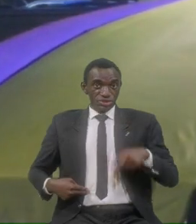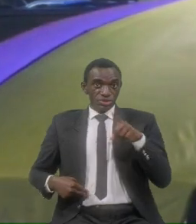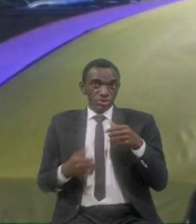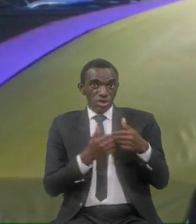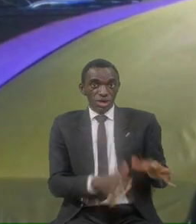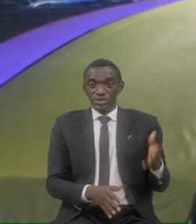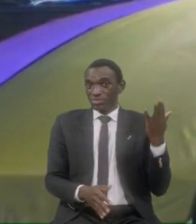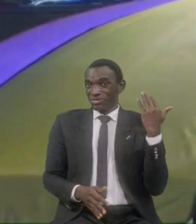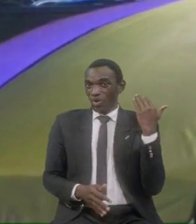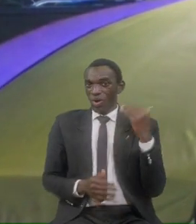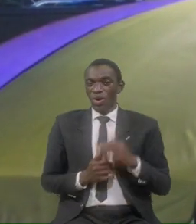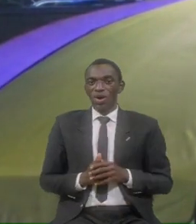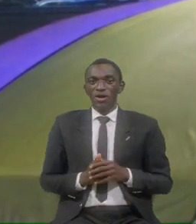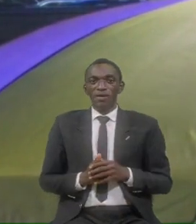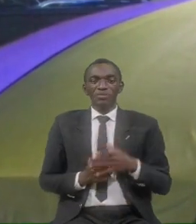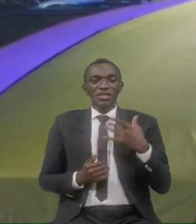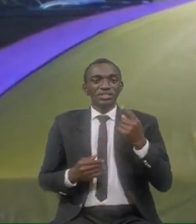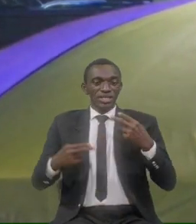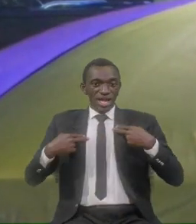The health you have lost.